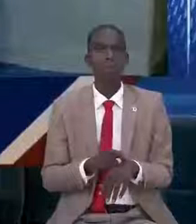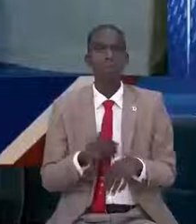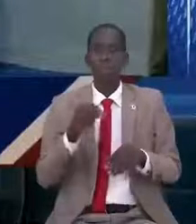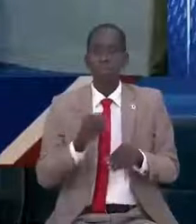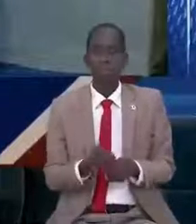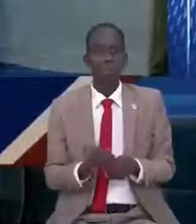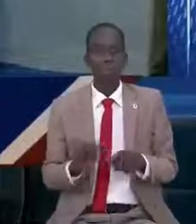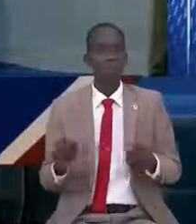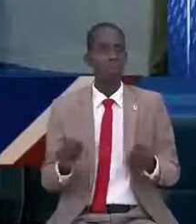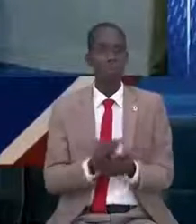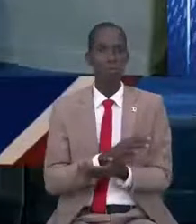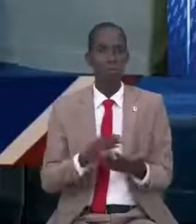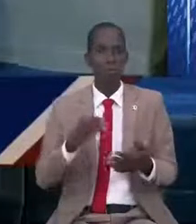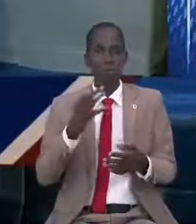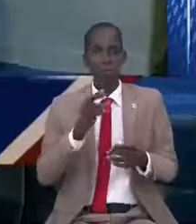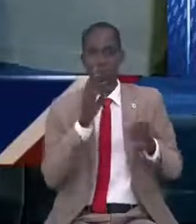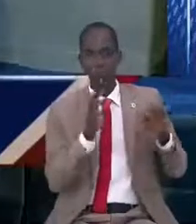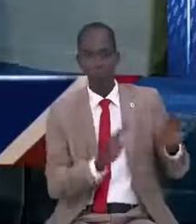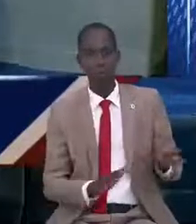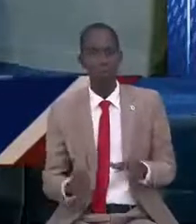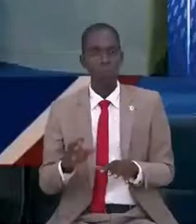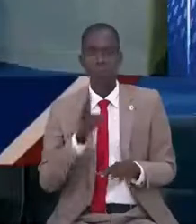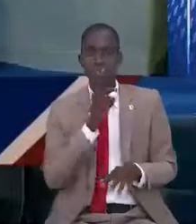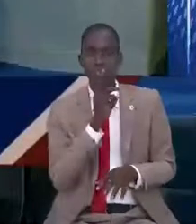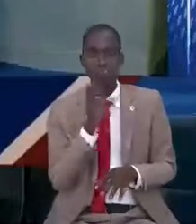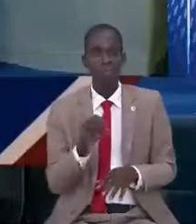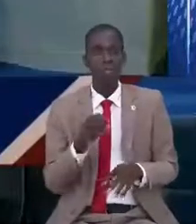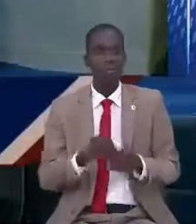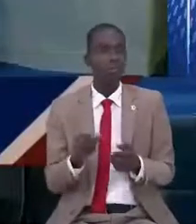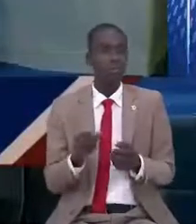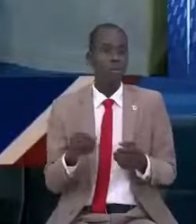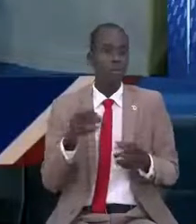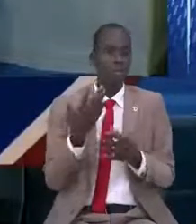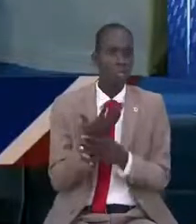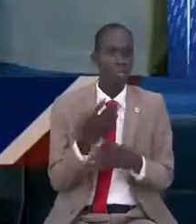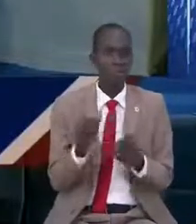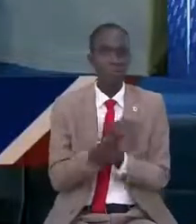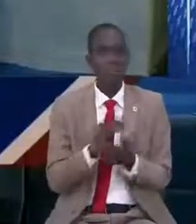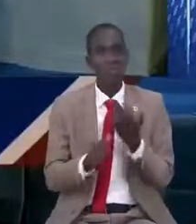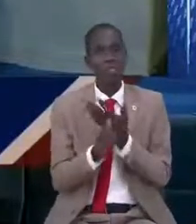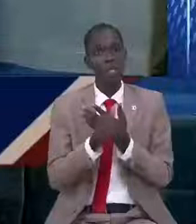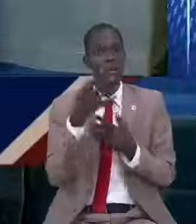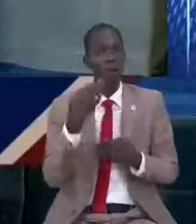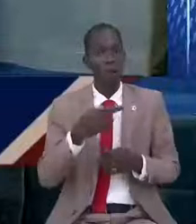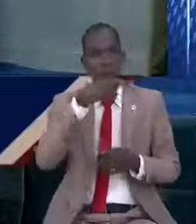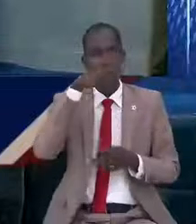en péril sur les fleuves, en péril de la part des brigands, en péril de la part de